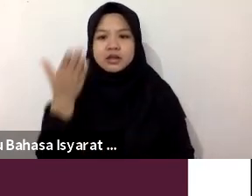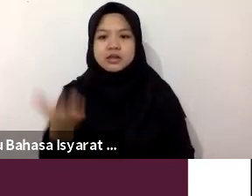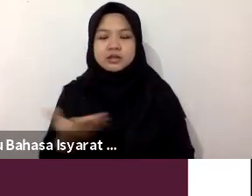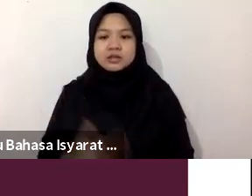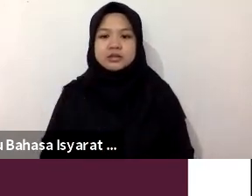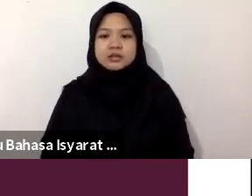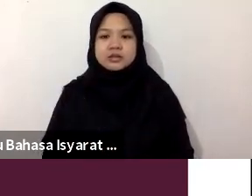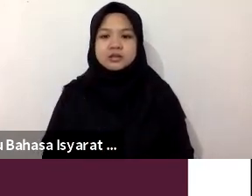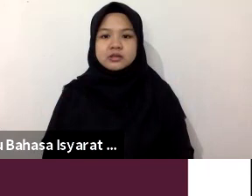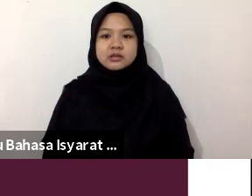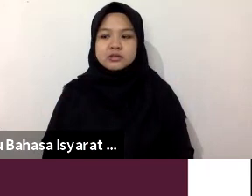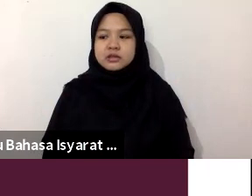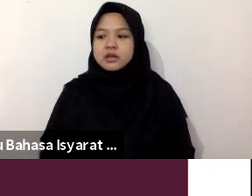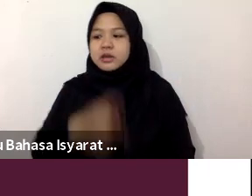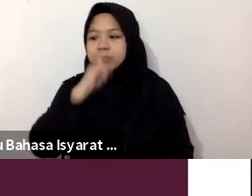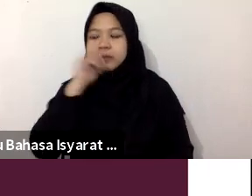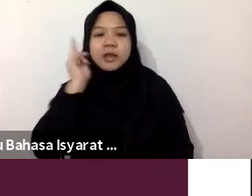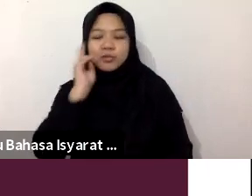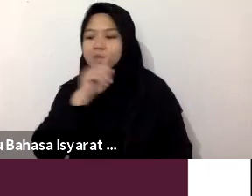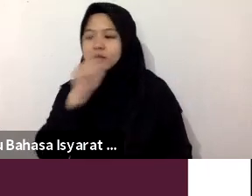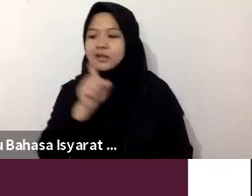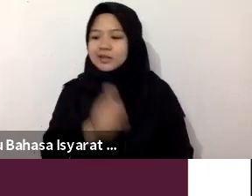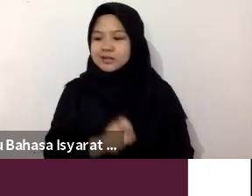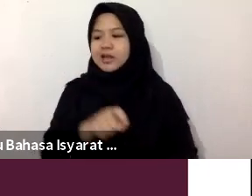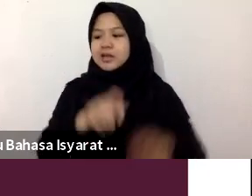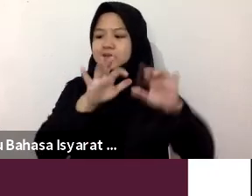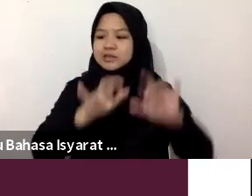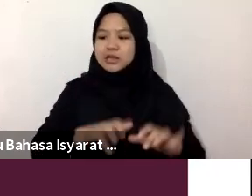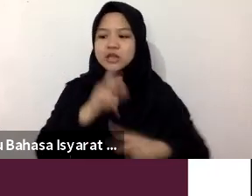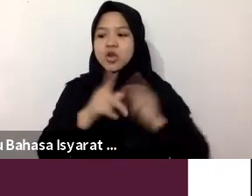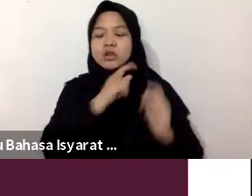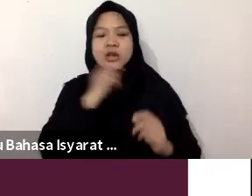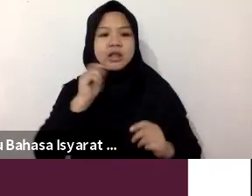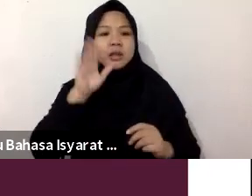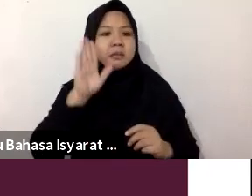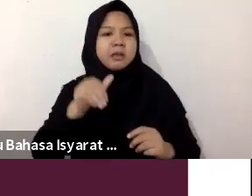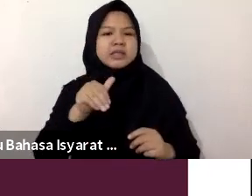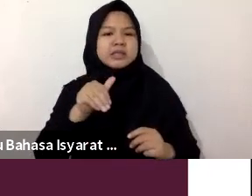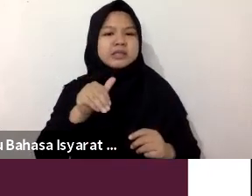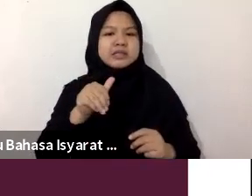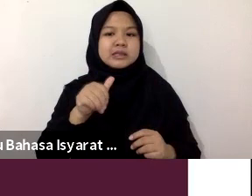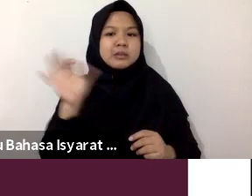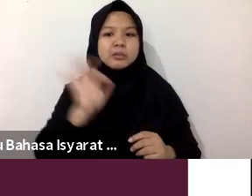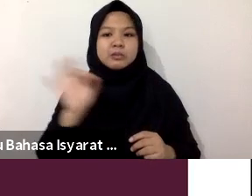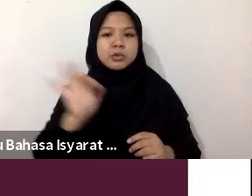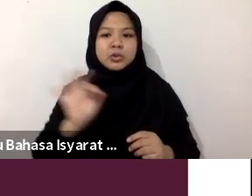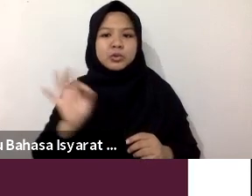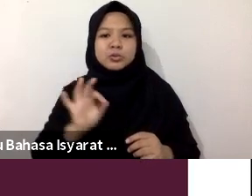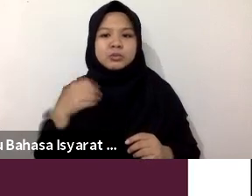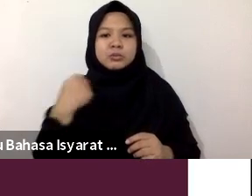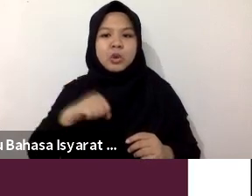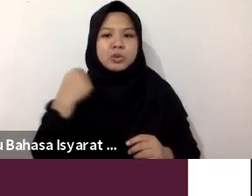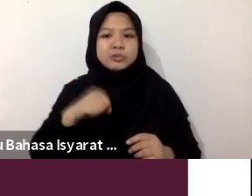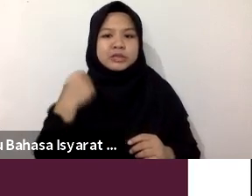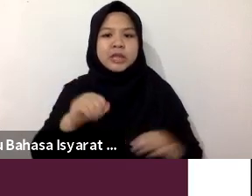Bapak Ibu yang bertanya di kolom chat, kalau ternyata masih masih belum bisa